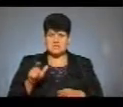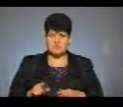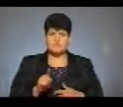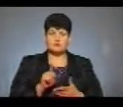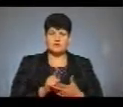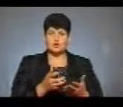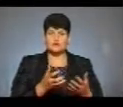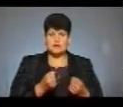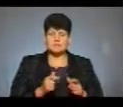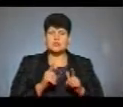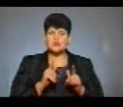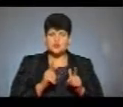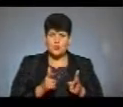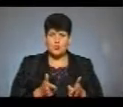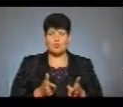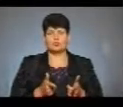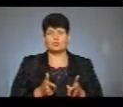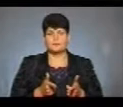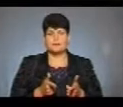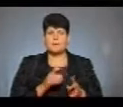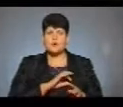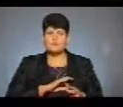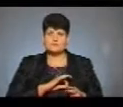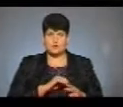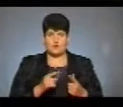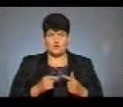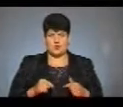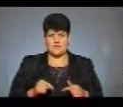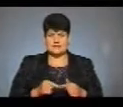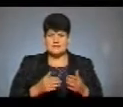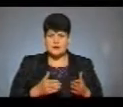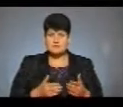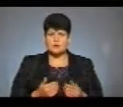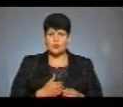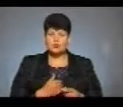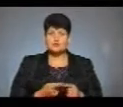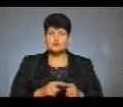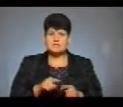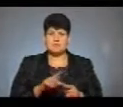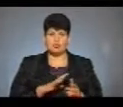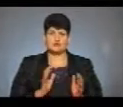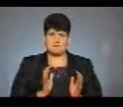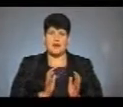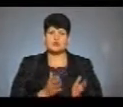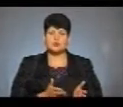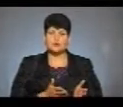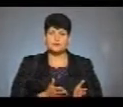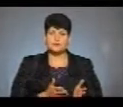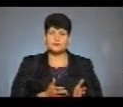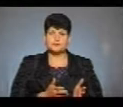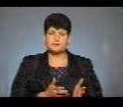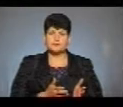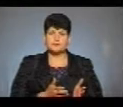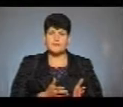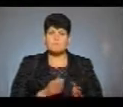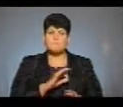отримати згоду виборного органу профспілкової організації, якщо людина є членом профспілки. І ми хочемо, щоб це було збережено. Тому що